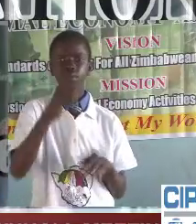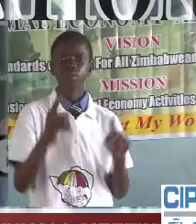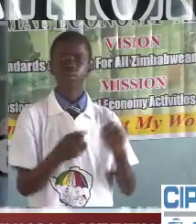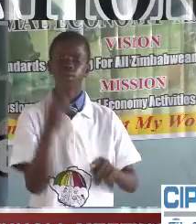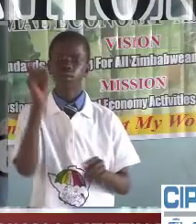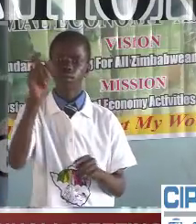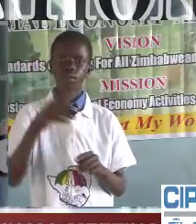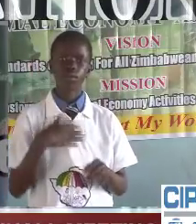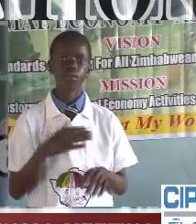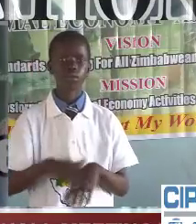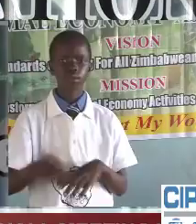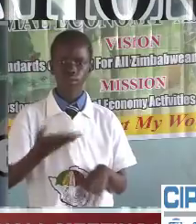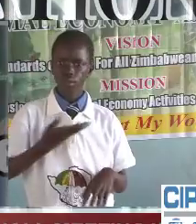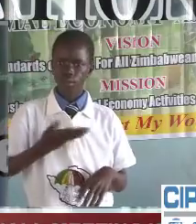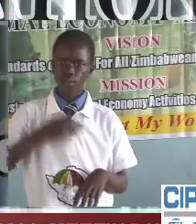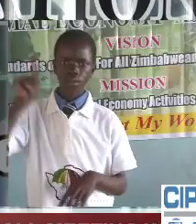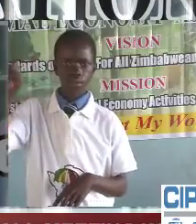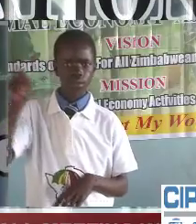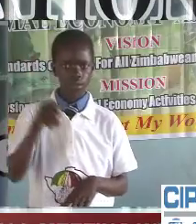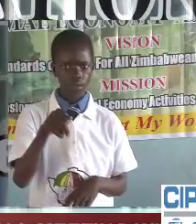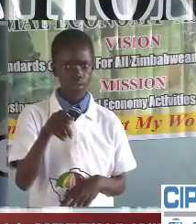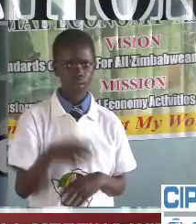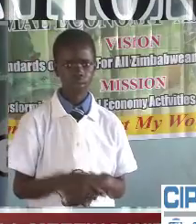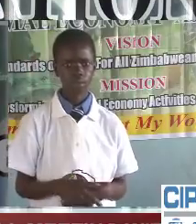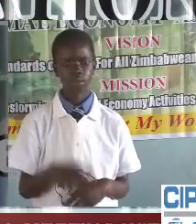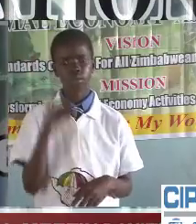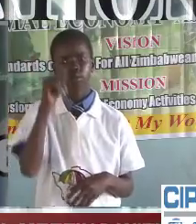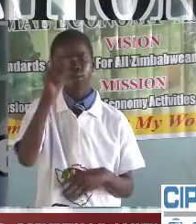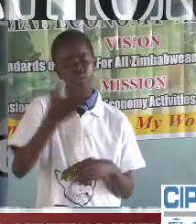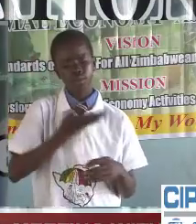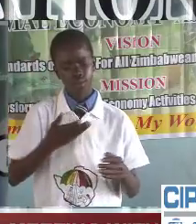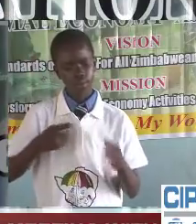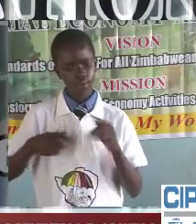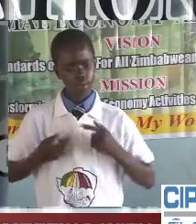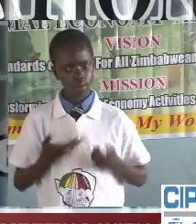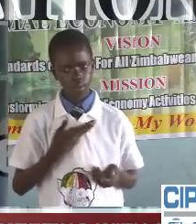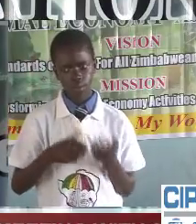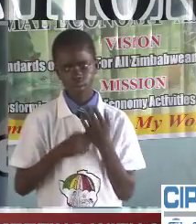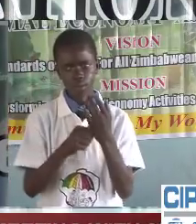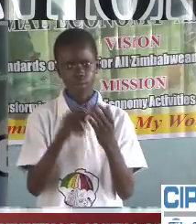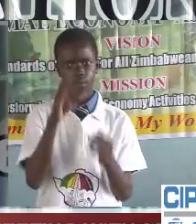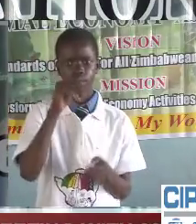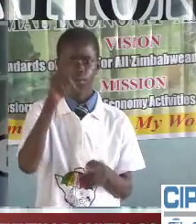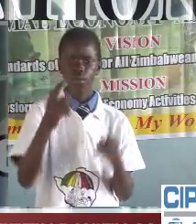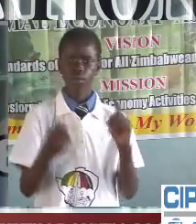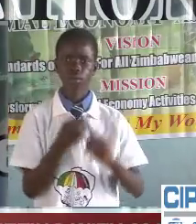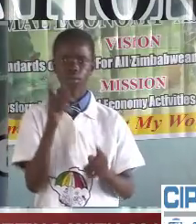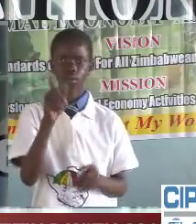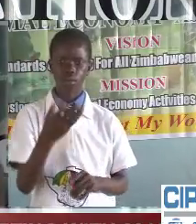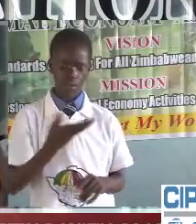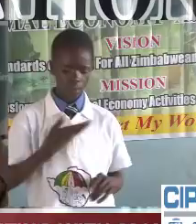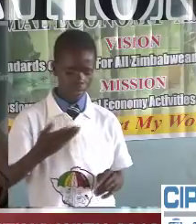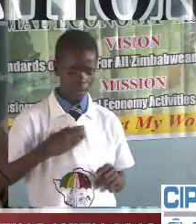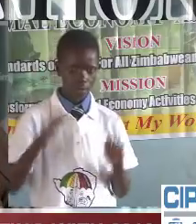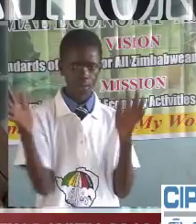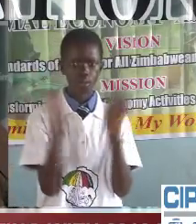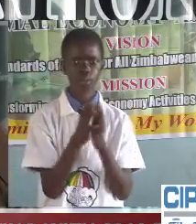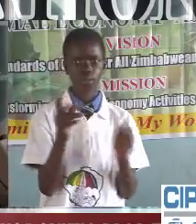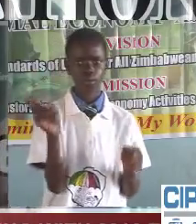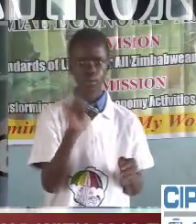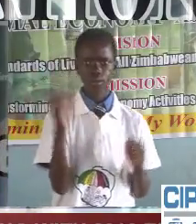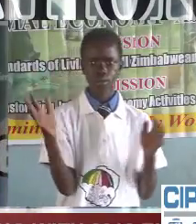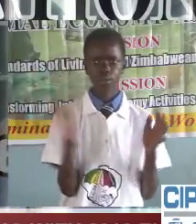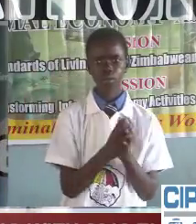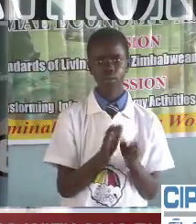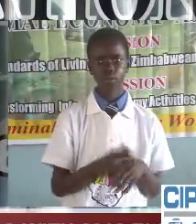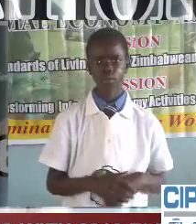eko. Asi isu kana tapinda kuti change tiri ma-employers tasangana tiri ma-councillors 10 emumasvingo urban,